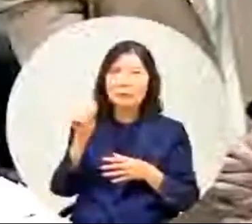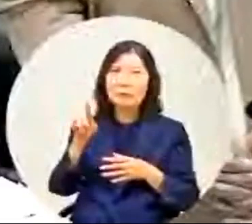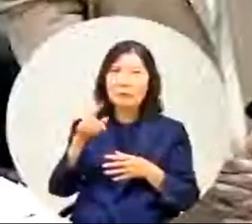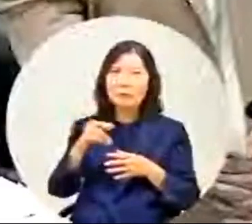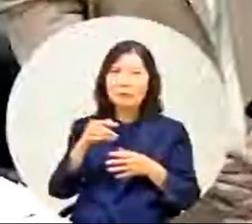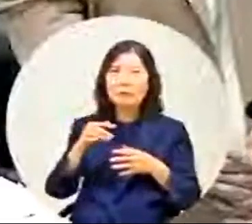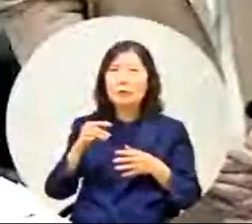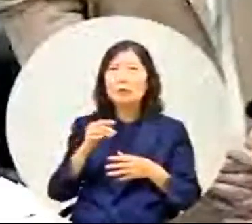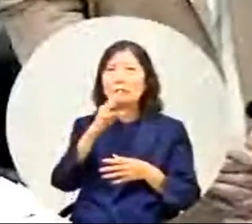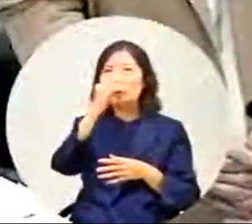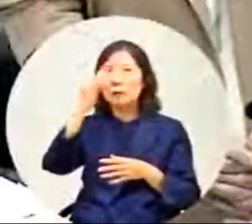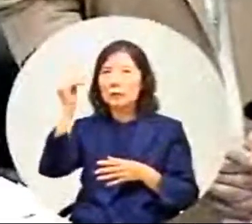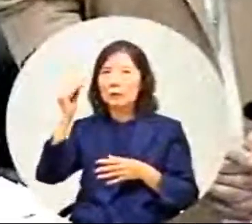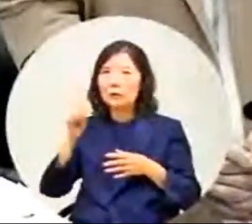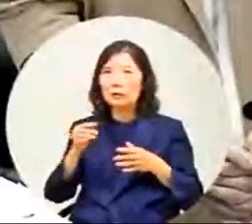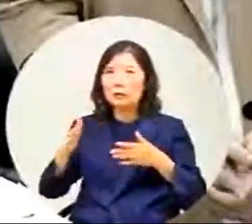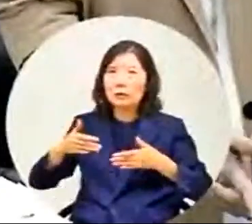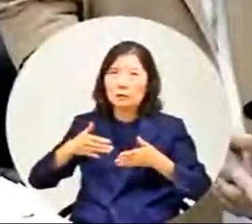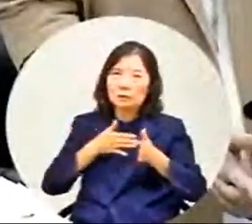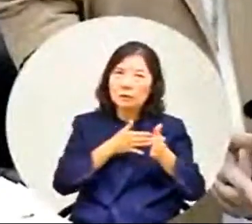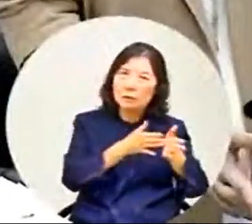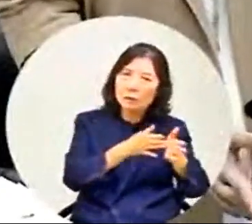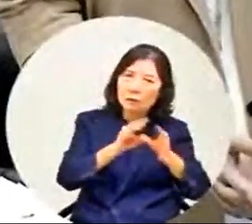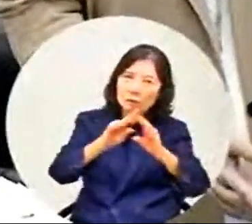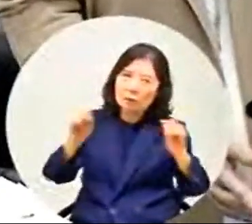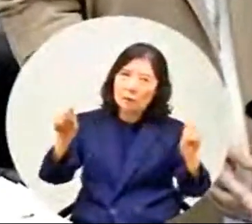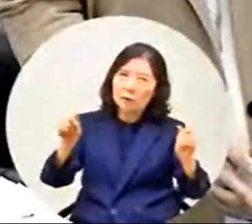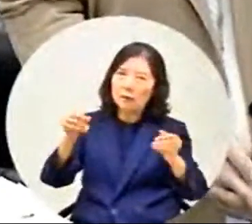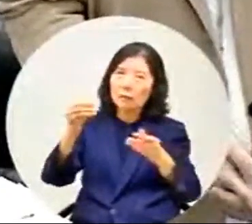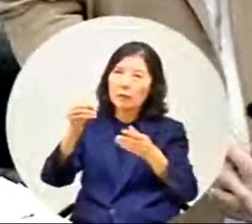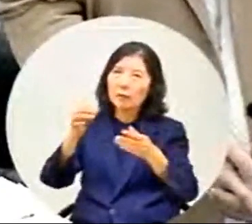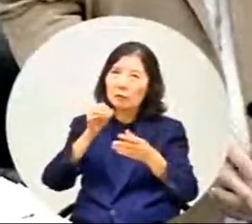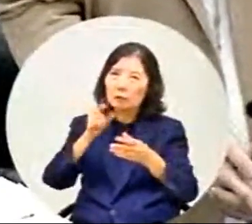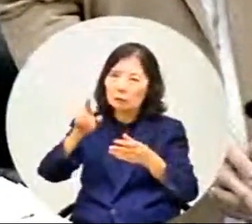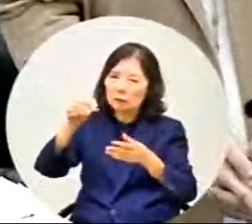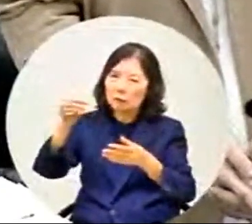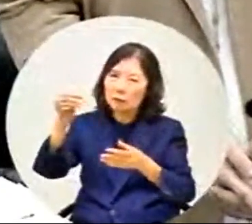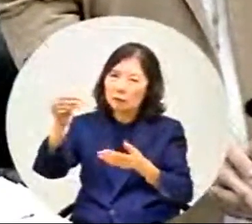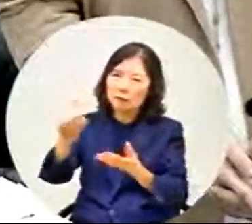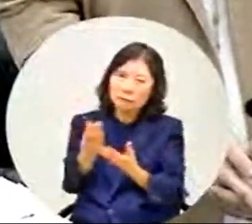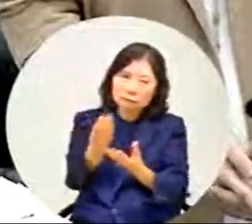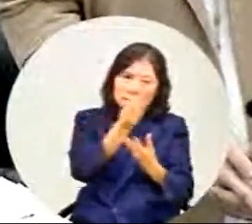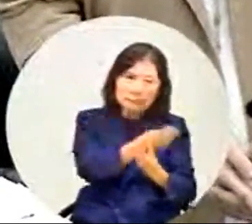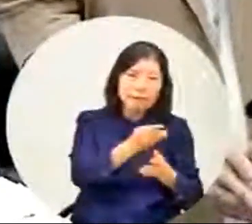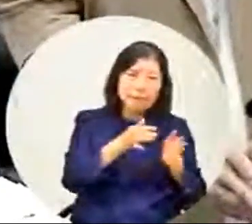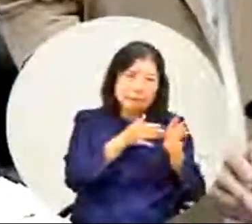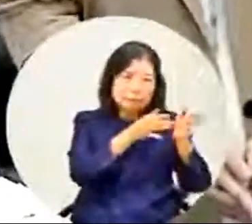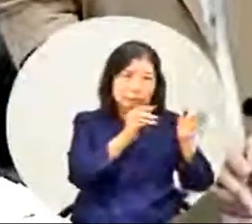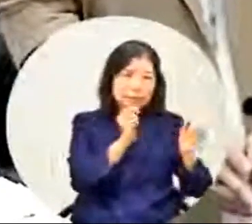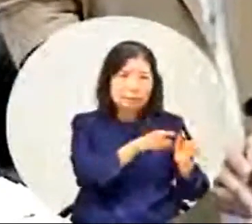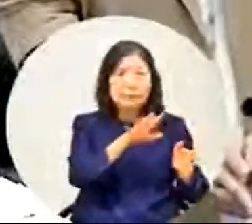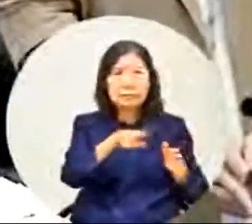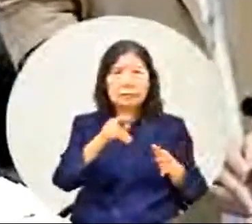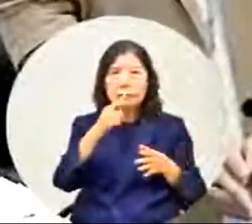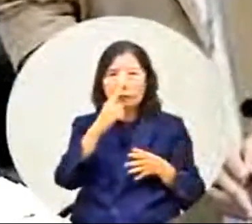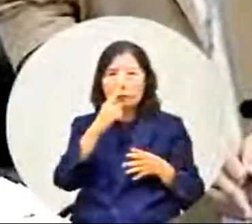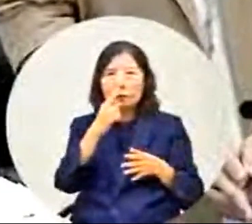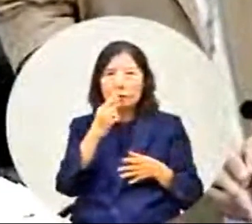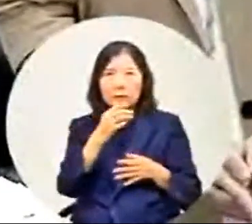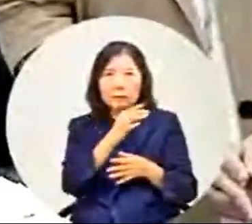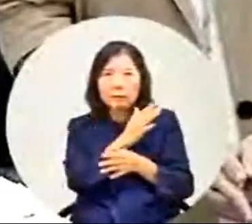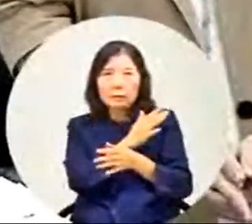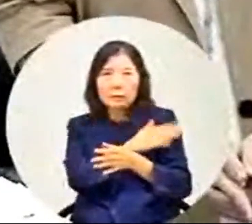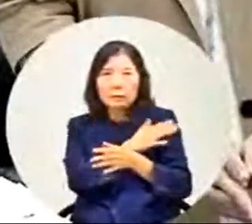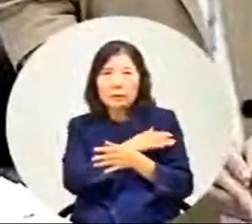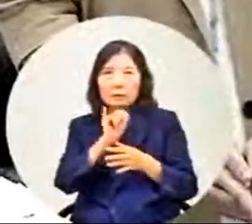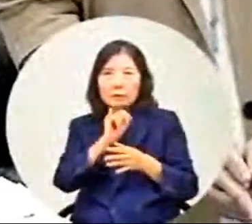率的用轻轨用地的费用去买车厢，所以这就是为什么我跟陈美雅议员我们要追真